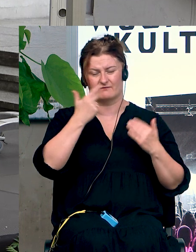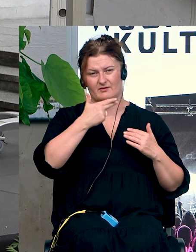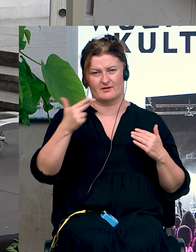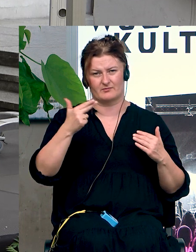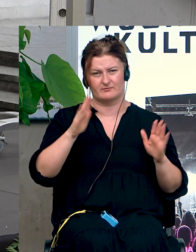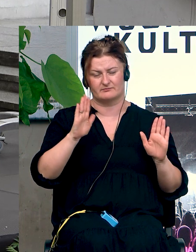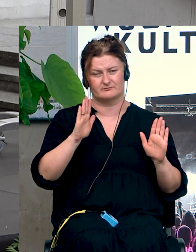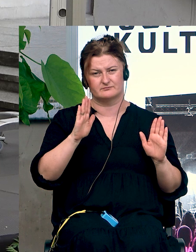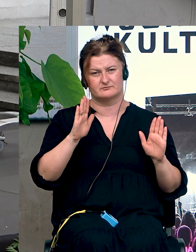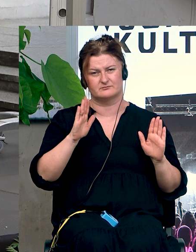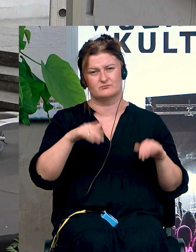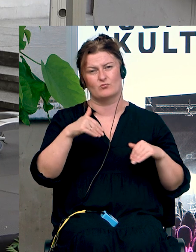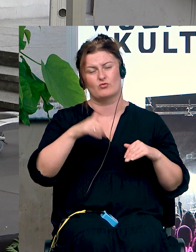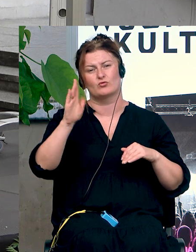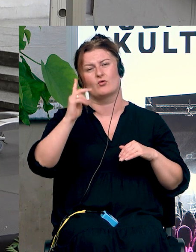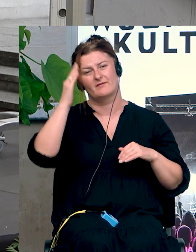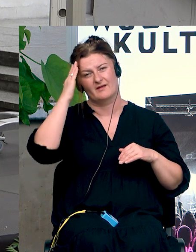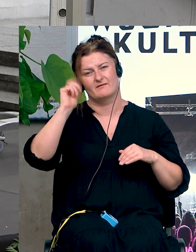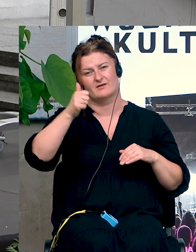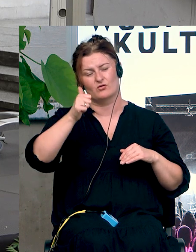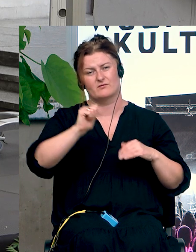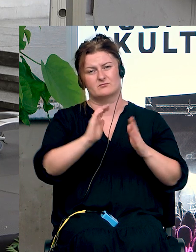tylko literaturoznawcy